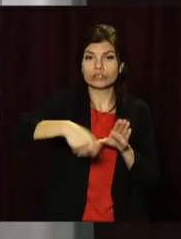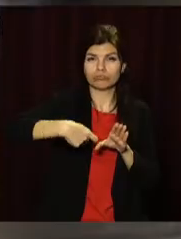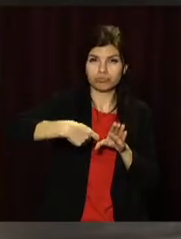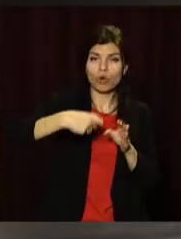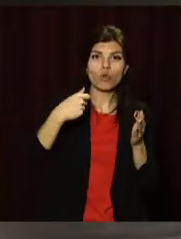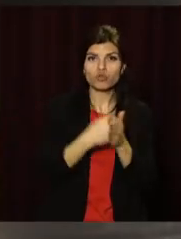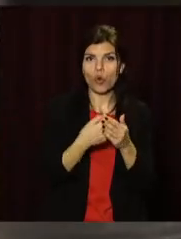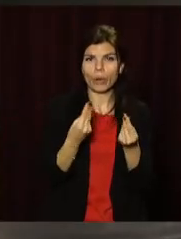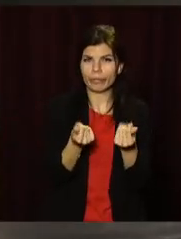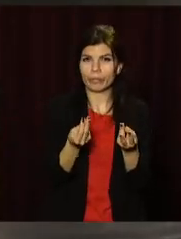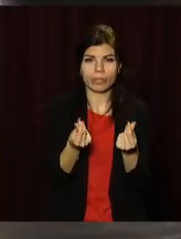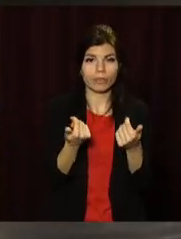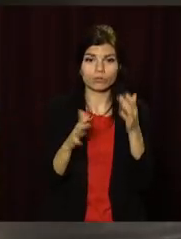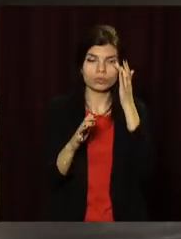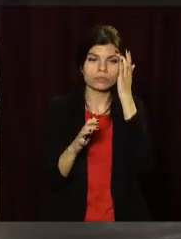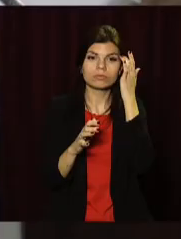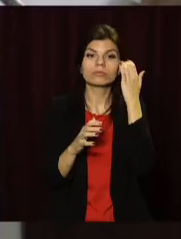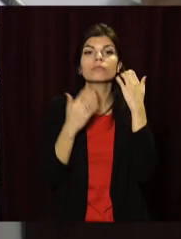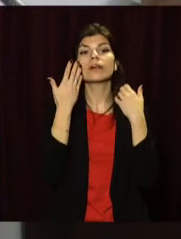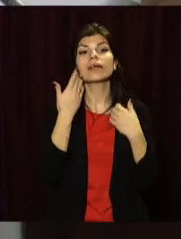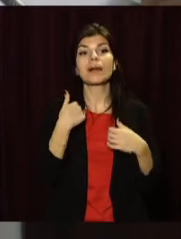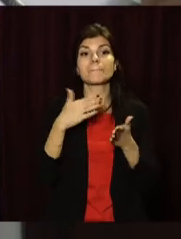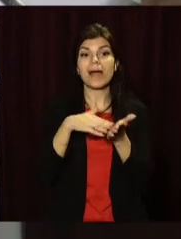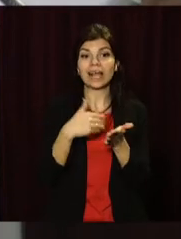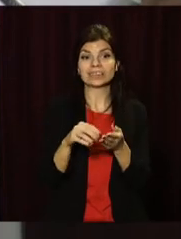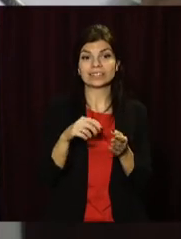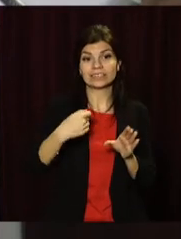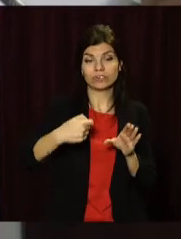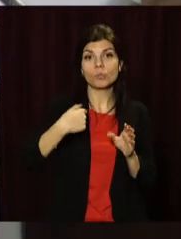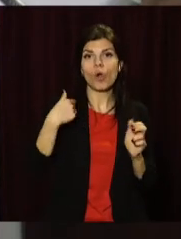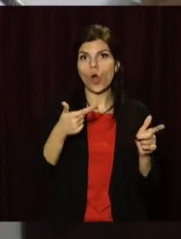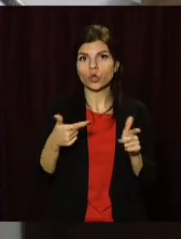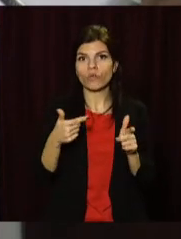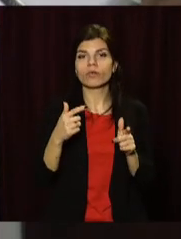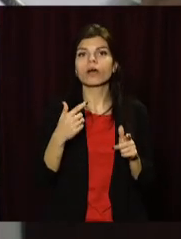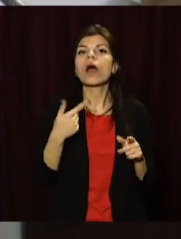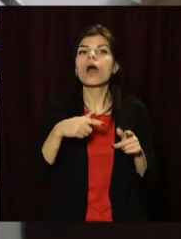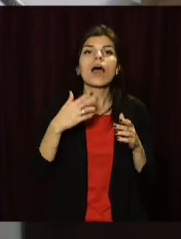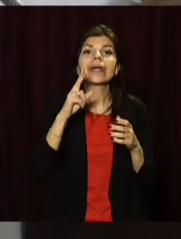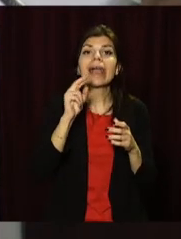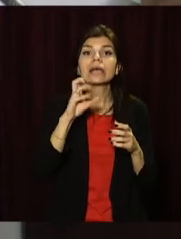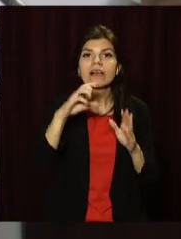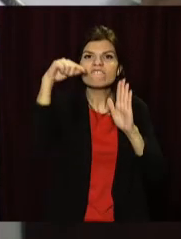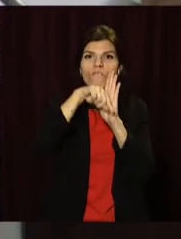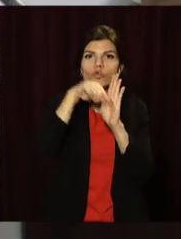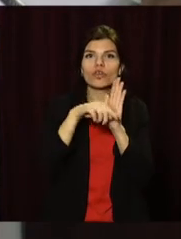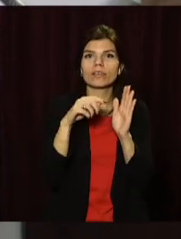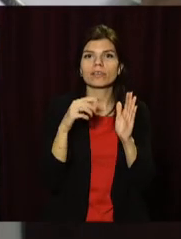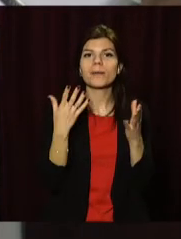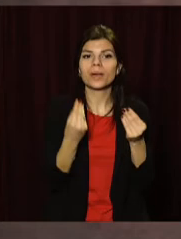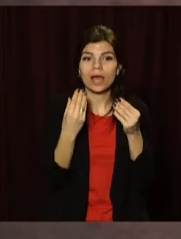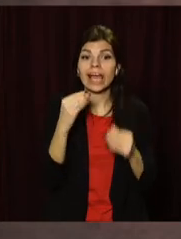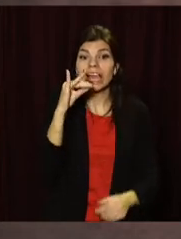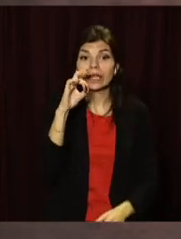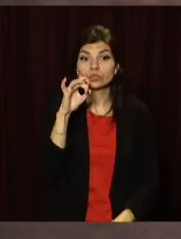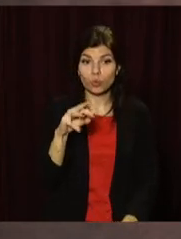до пишної маси. Пока взбивається наше масло, ми можемо підготувати начинку к нашому рождественскому кексу. Ми ізюм